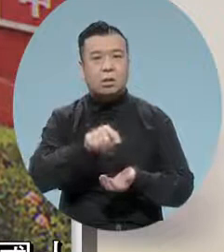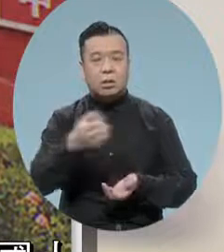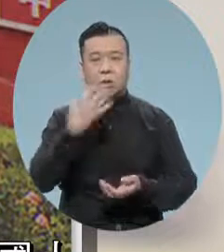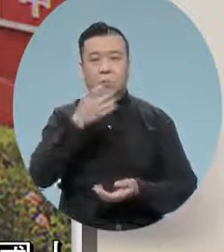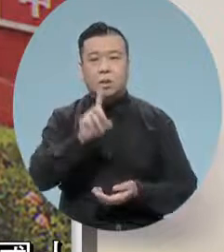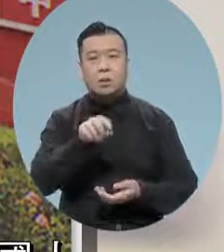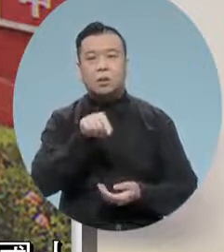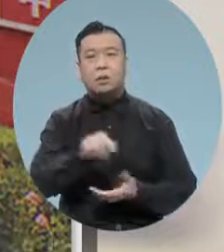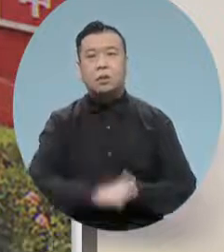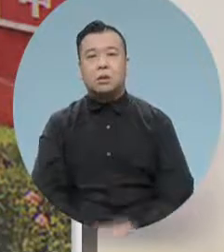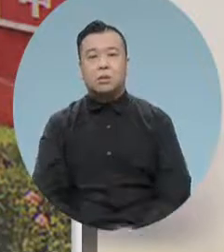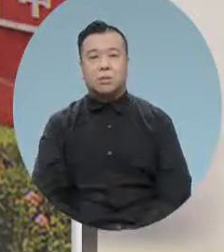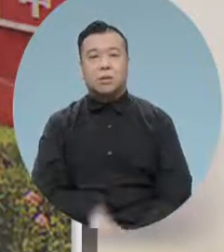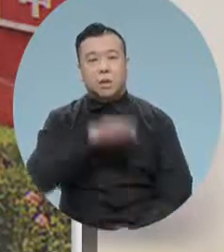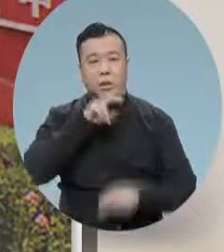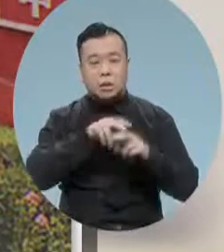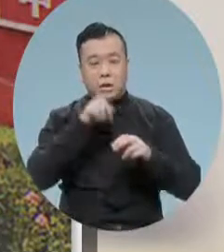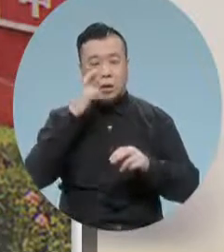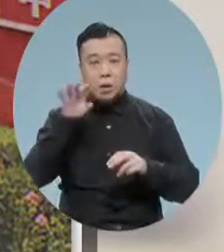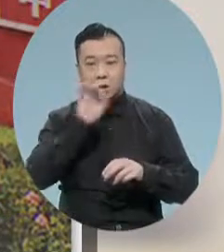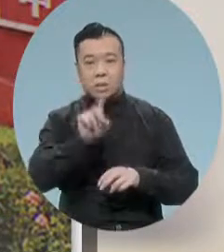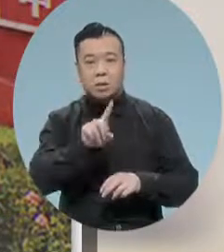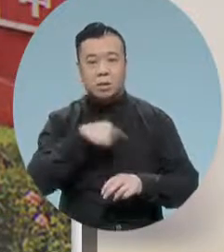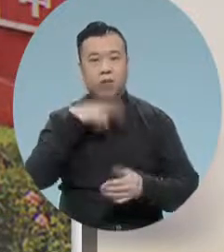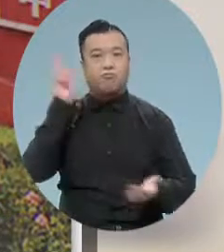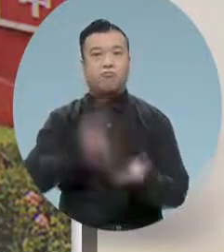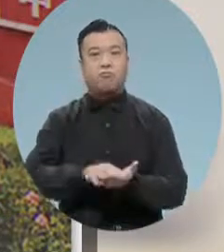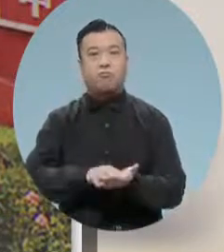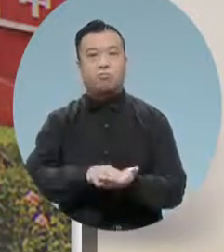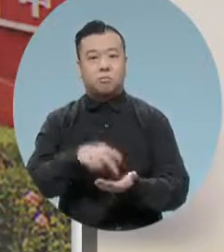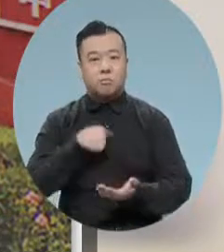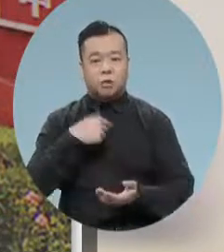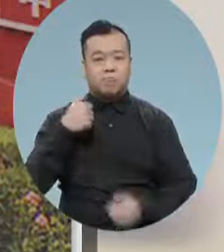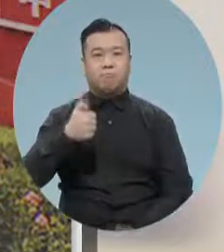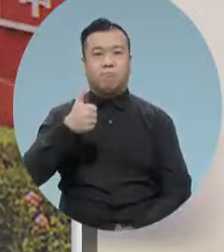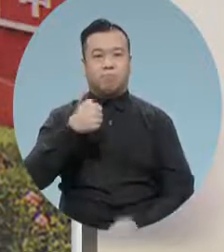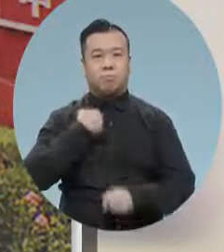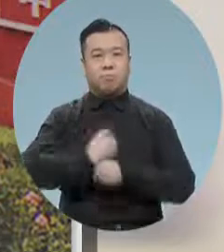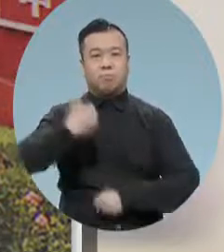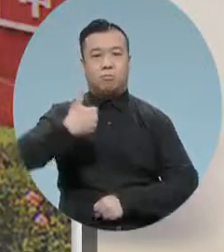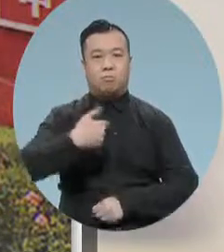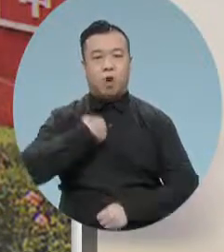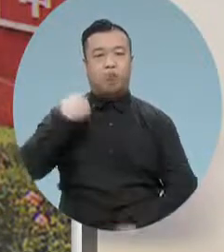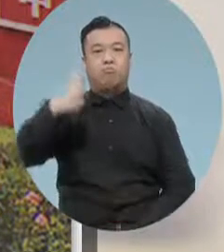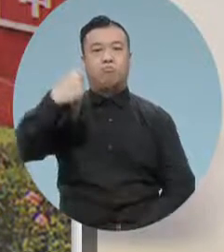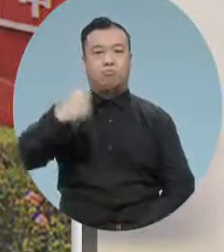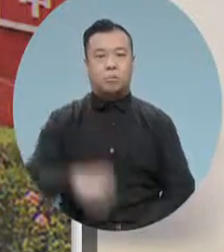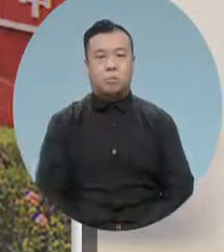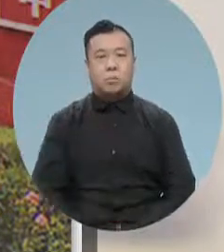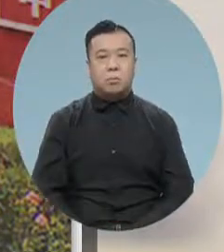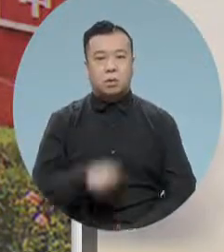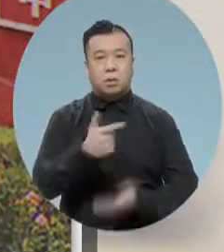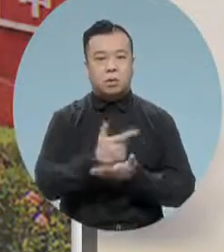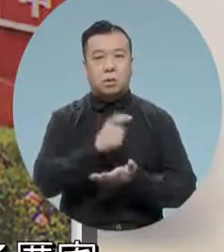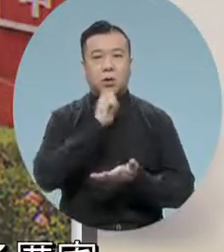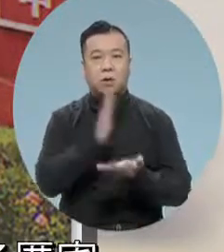俾我哋中國人知。如果用英文講就 I believe。I could， 我是得的。嗱，呢個係一個好大